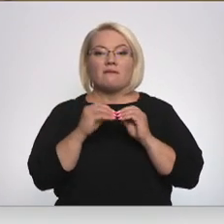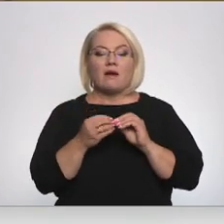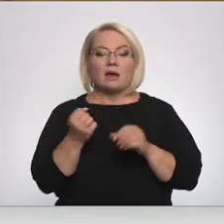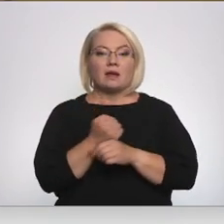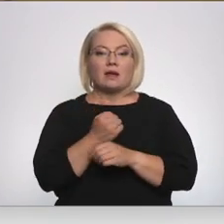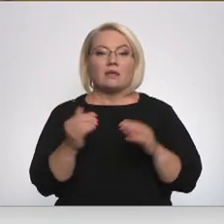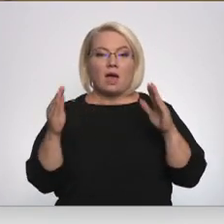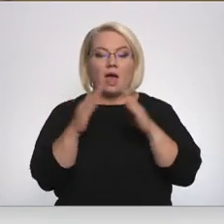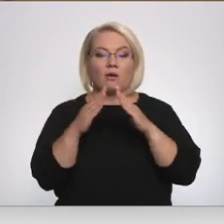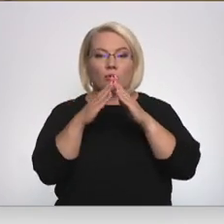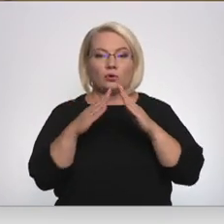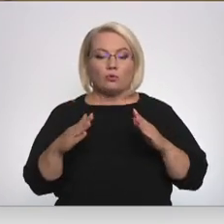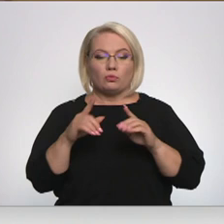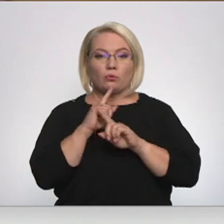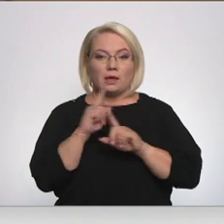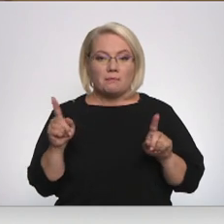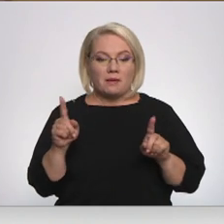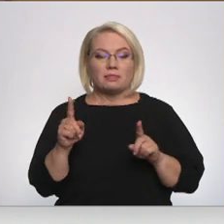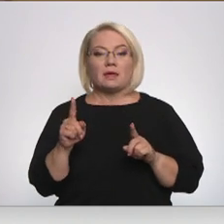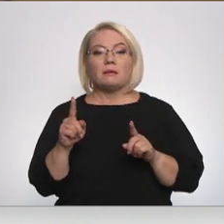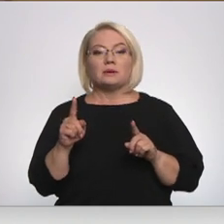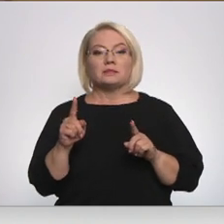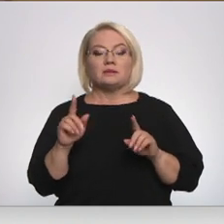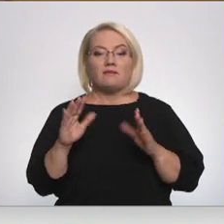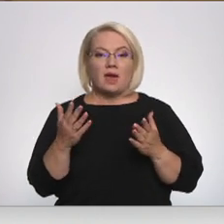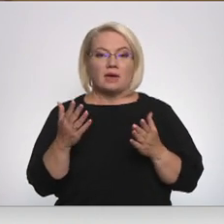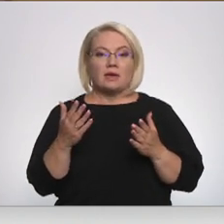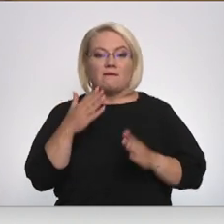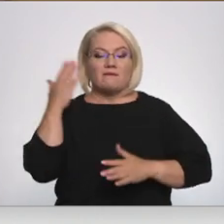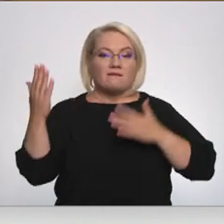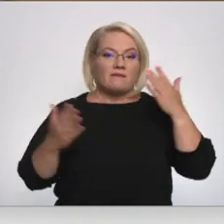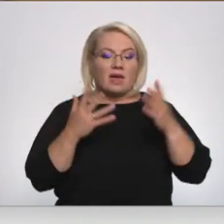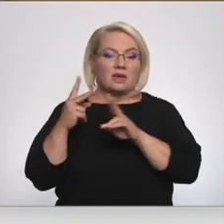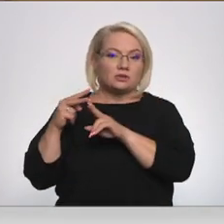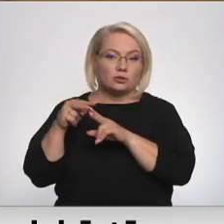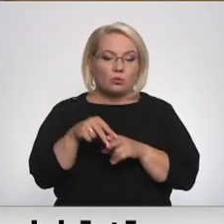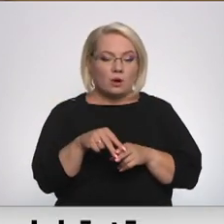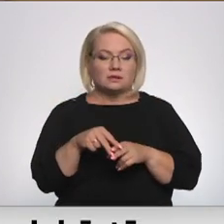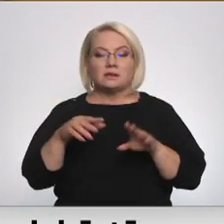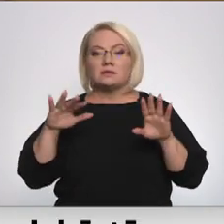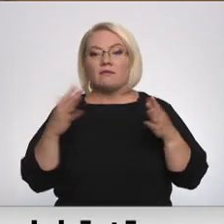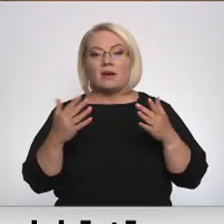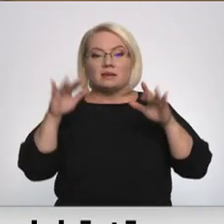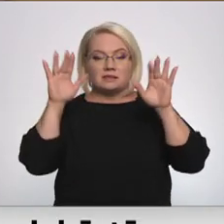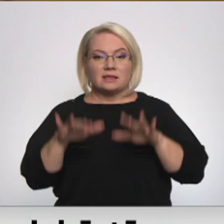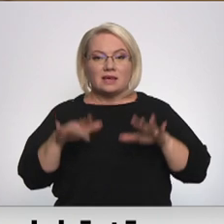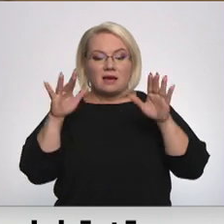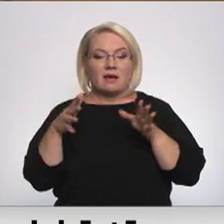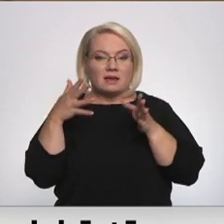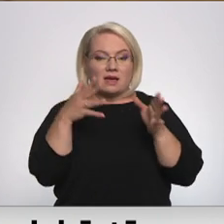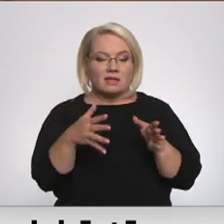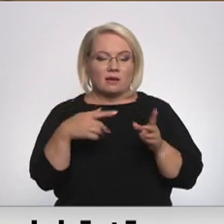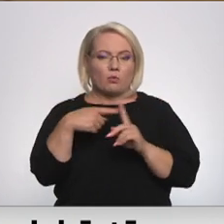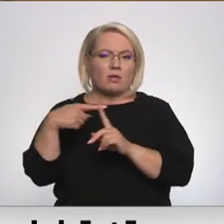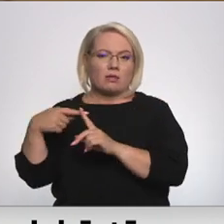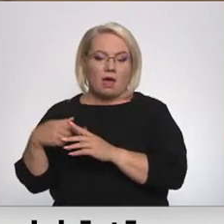ēku jumtu īpatnības vai vējas lodzes vai sniega ietekmi un tā